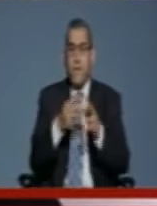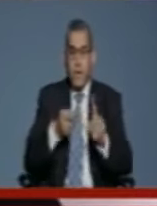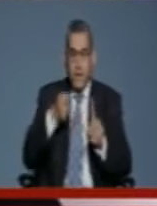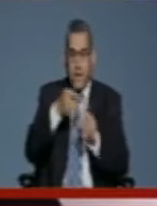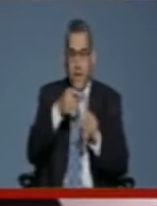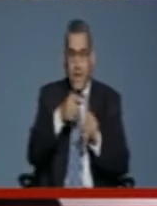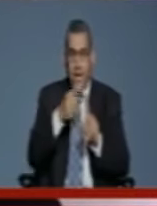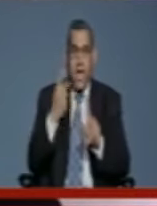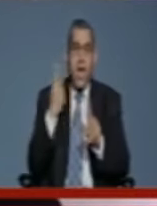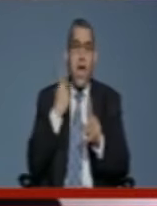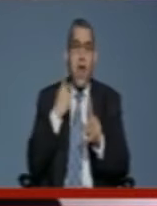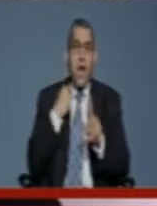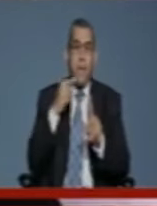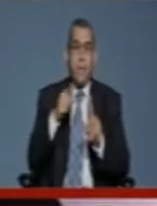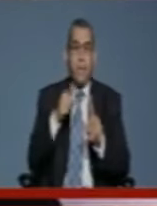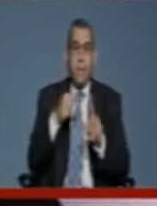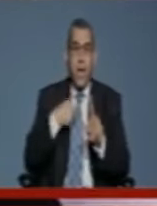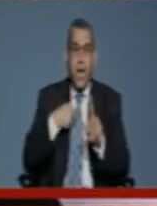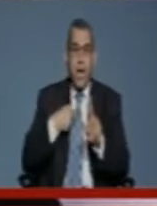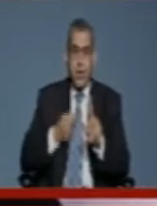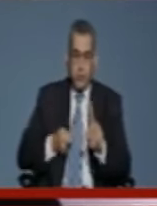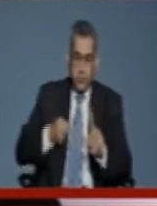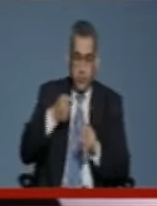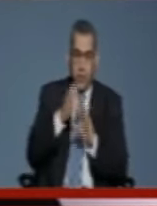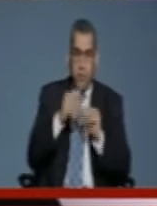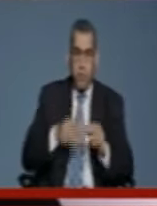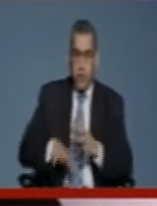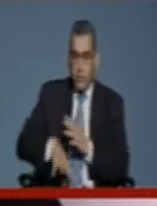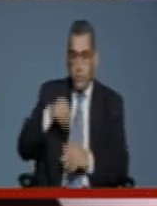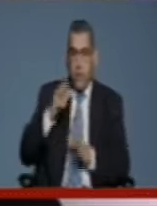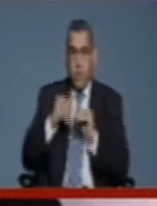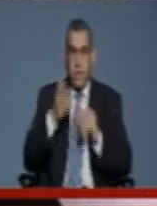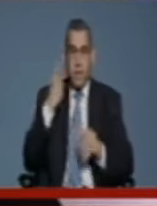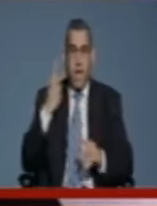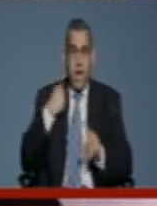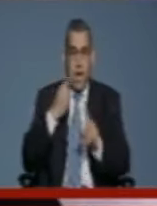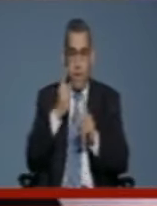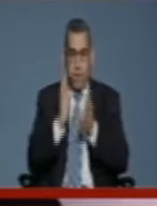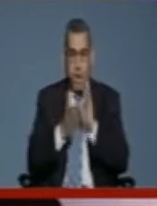الرقم اللي مصر بتنتجه. بنتكلم في مليار دولار تاني،